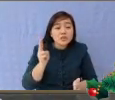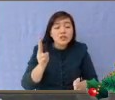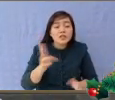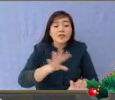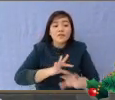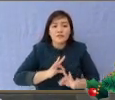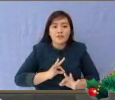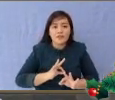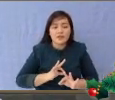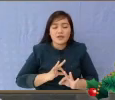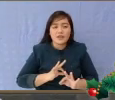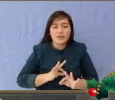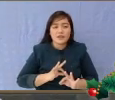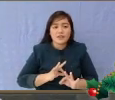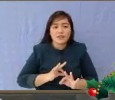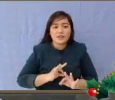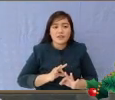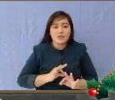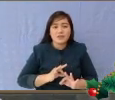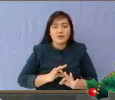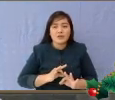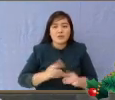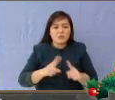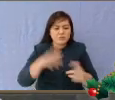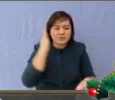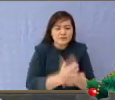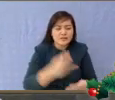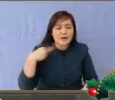Fears can be paralyzing.